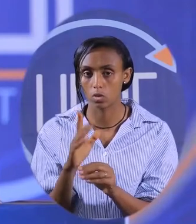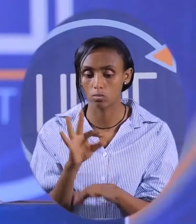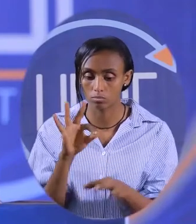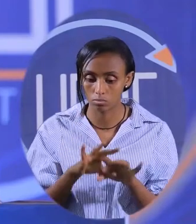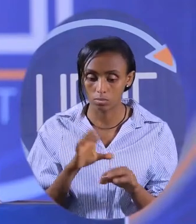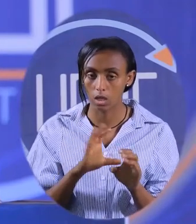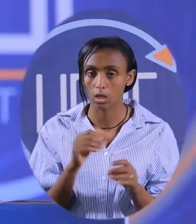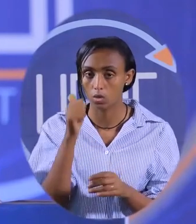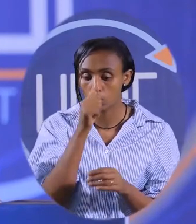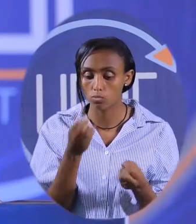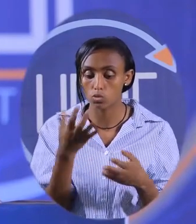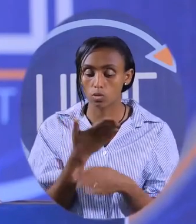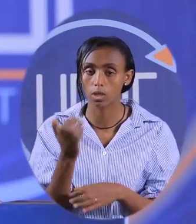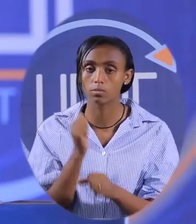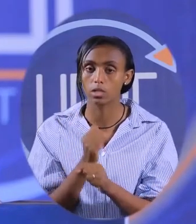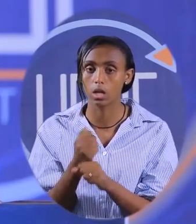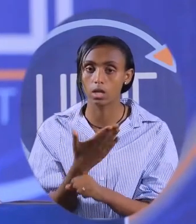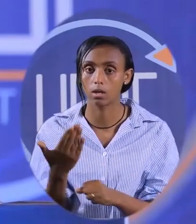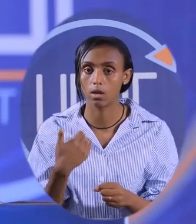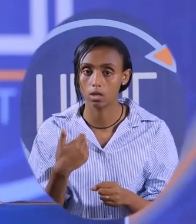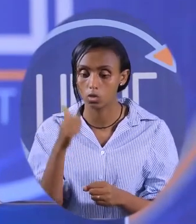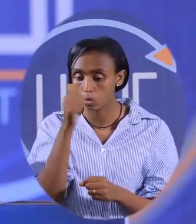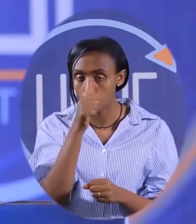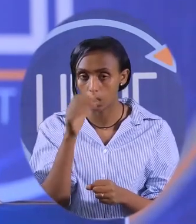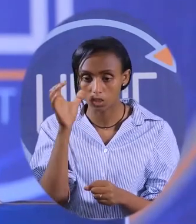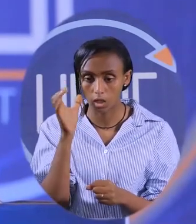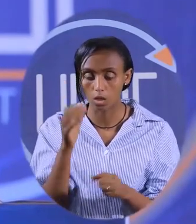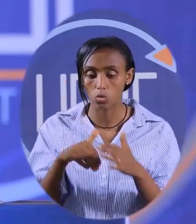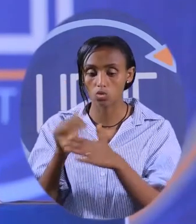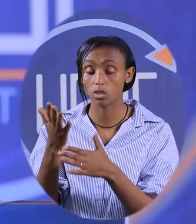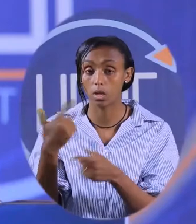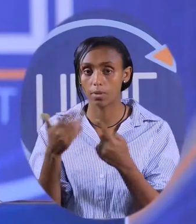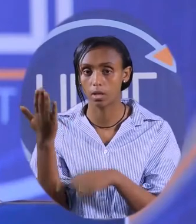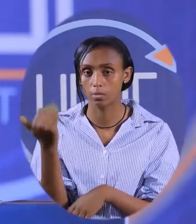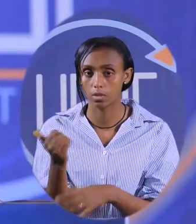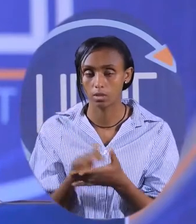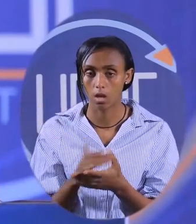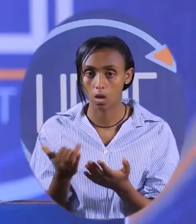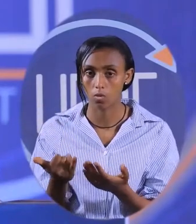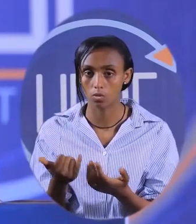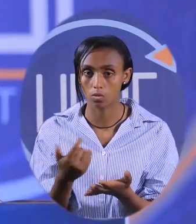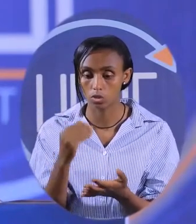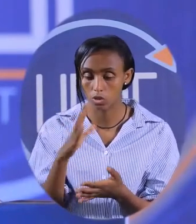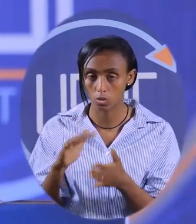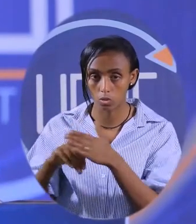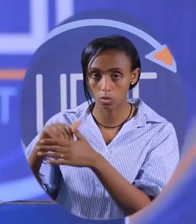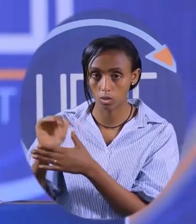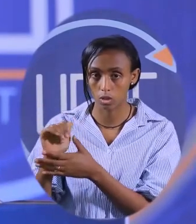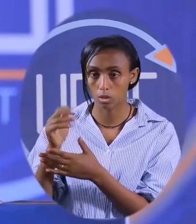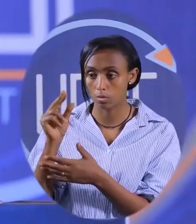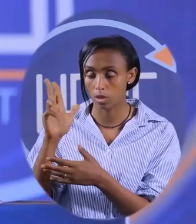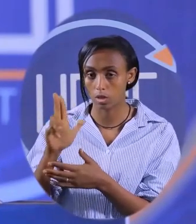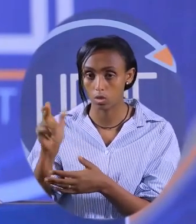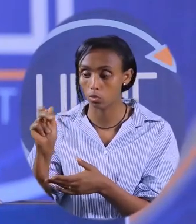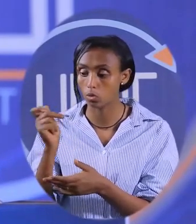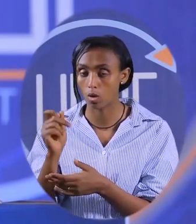ብናደርግ ኢትዮጵያ ማአት የሚሰራ ነገር አላት። ማአት ሰው ከውጭ ከቻይና እናመጣ ነበረ ጭራሽ። አሁን እኮ ሰው እየተሰደደ ወደ በረዶ ሀገር